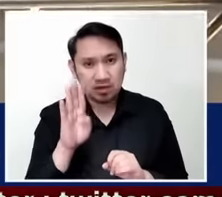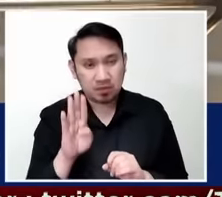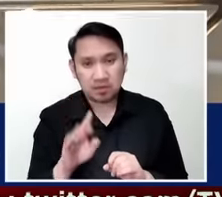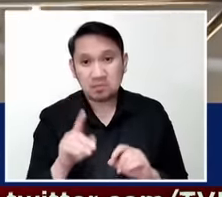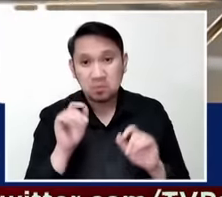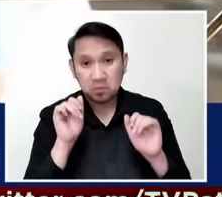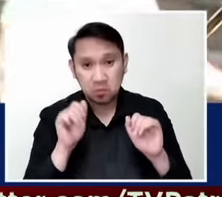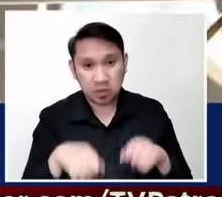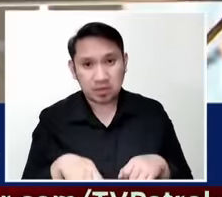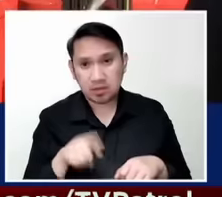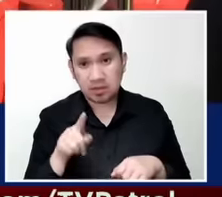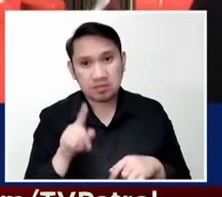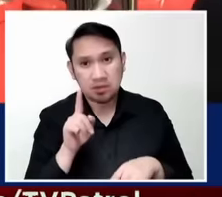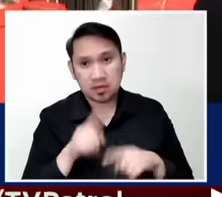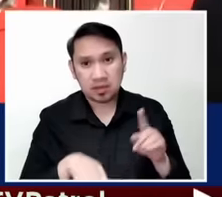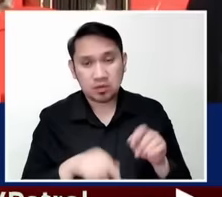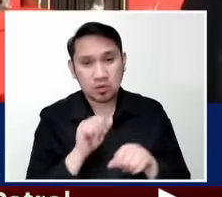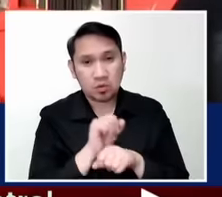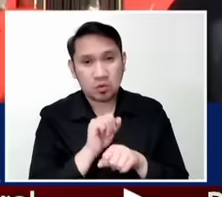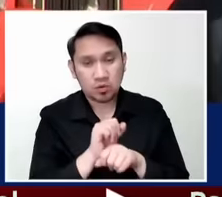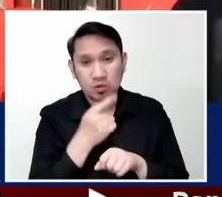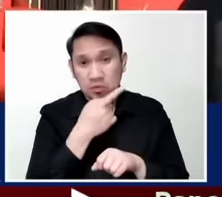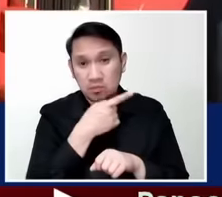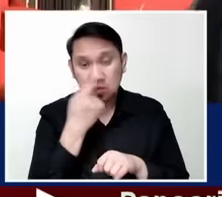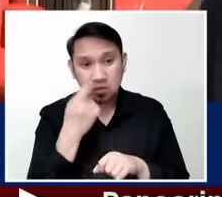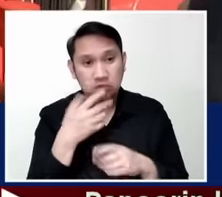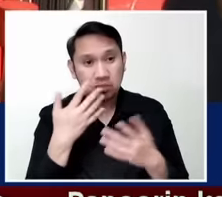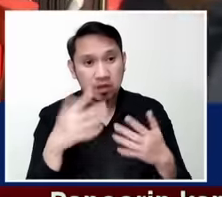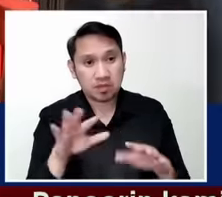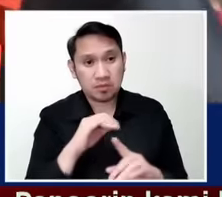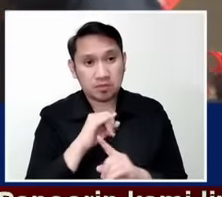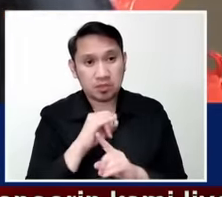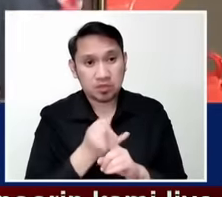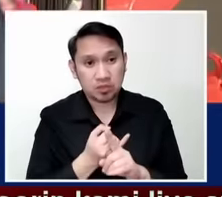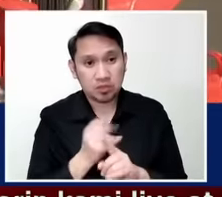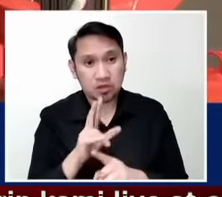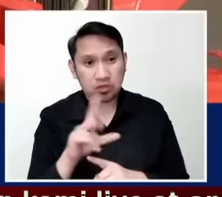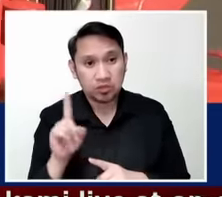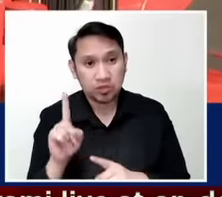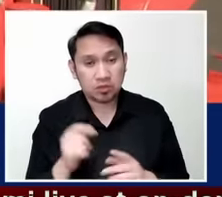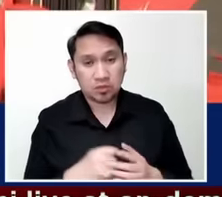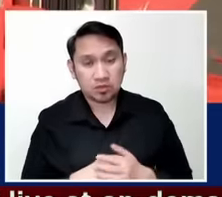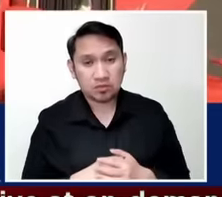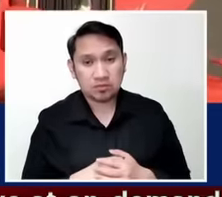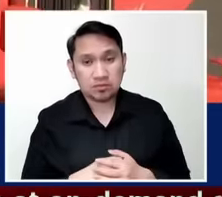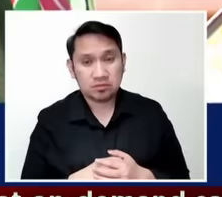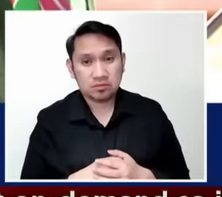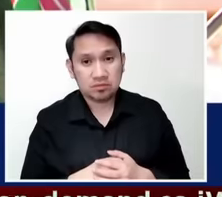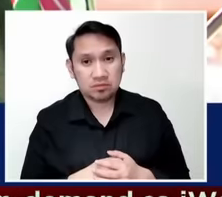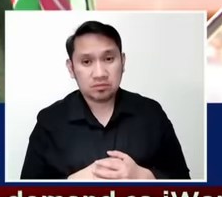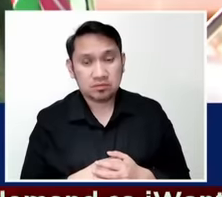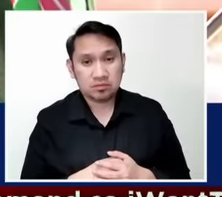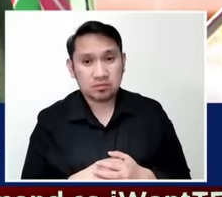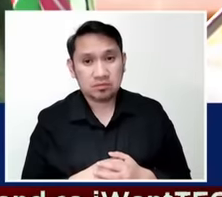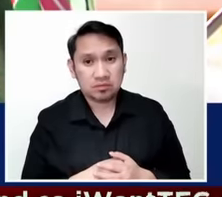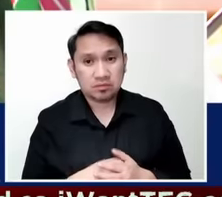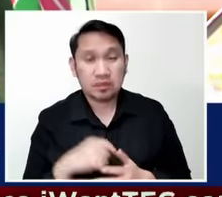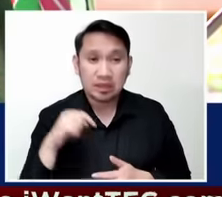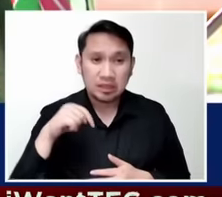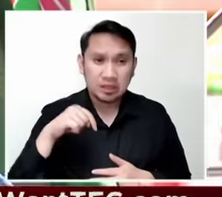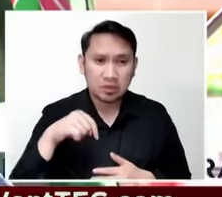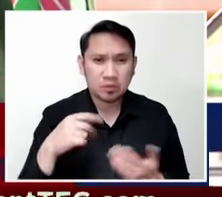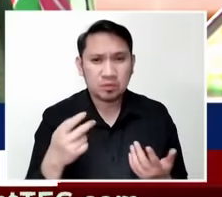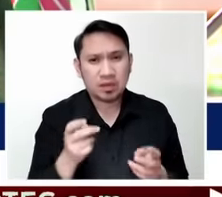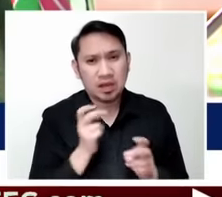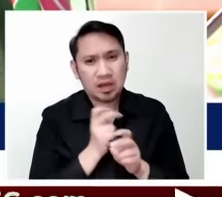na makapasada si Mang Rico matapos ang January 31. Talagang hindi namin pinasok. Ito nga, nahirapan